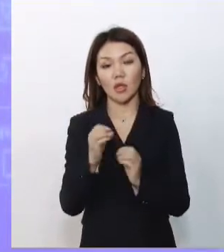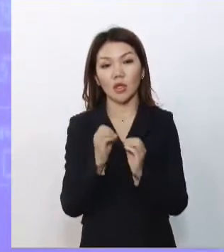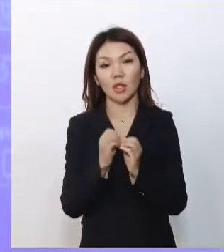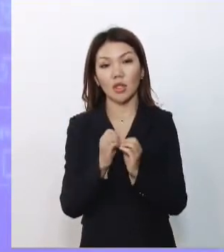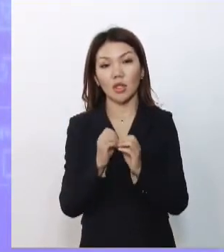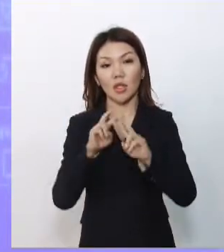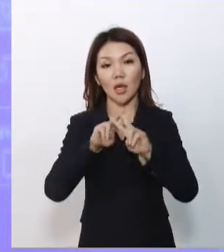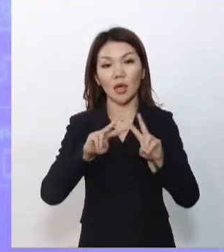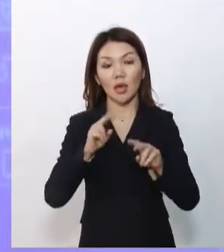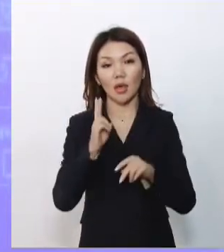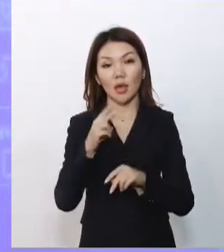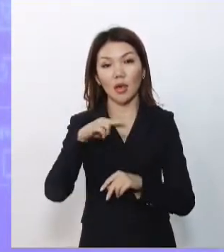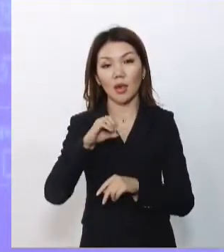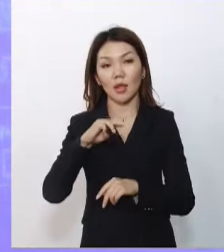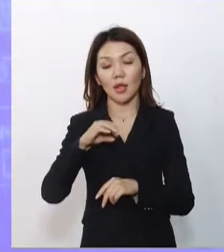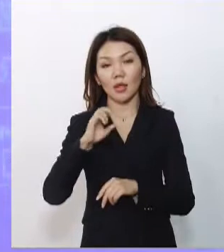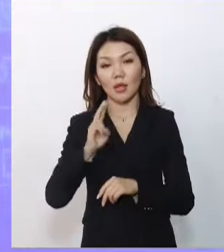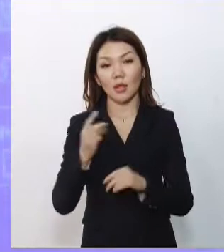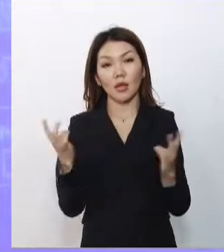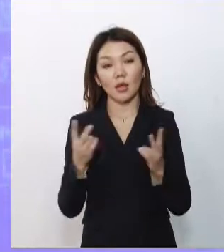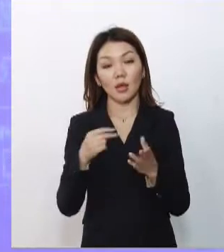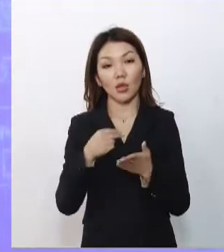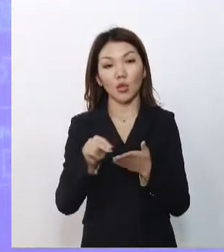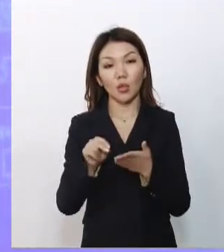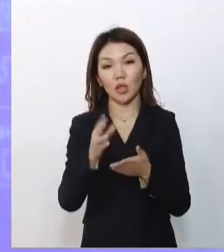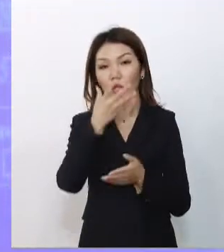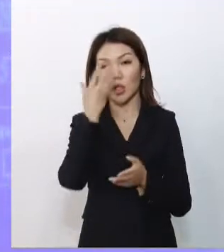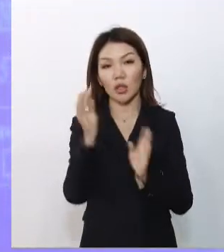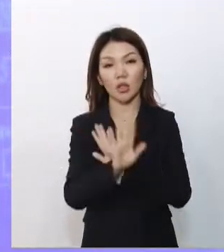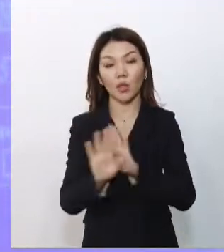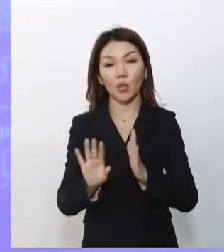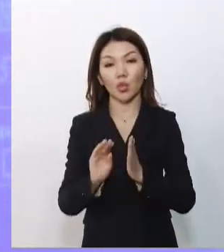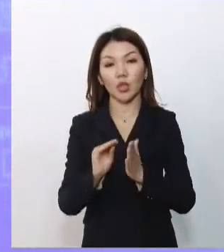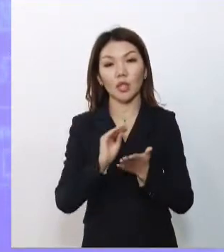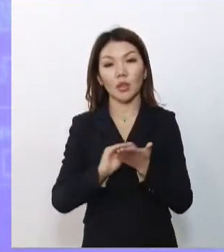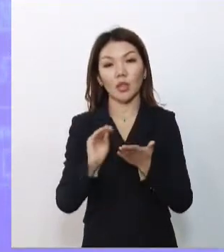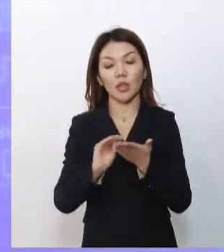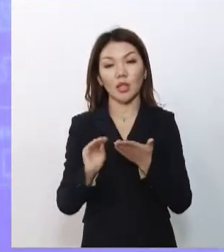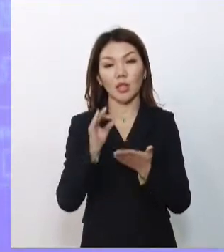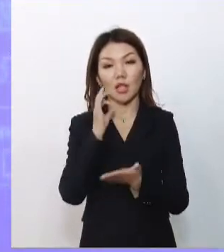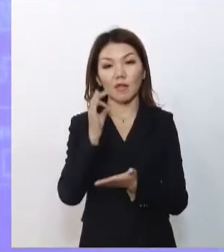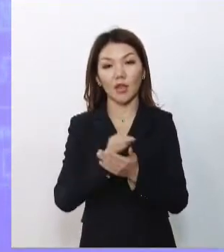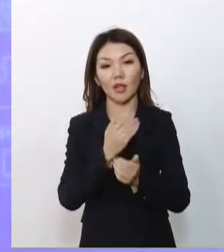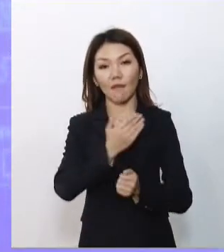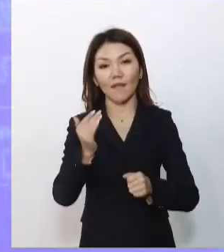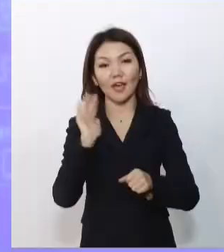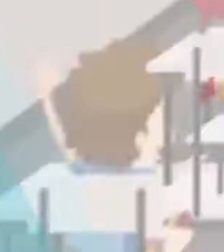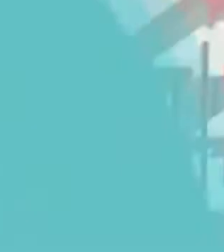надо купить. Не забудьте записать ответ. Вы молодцы!